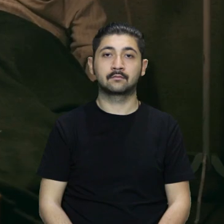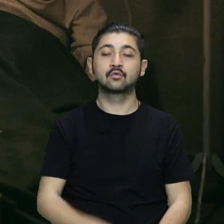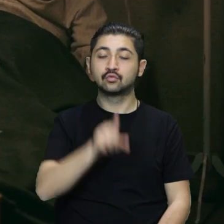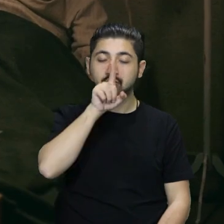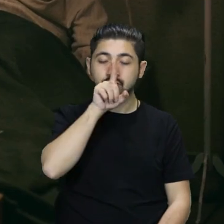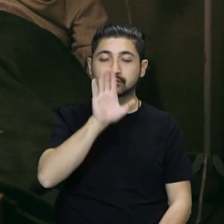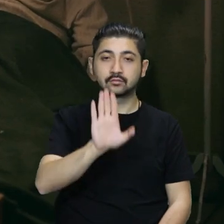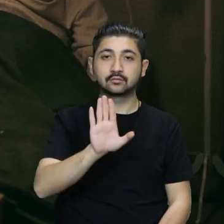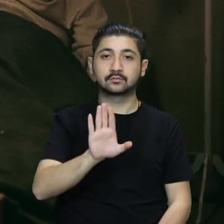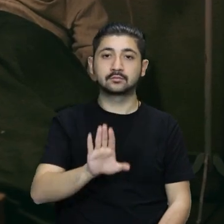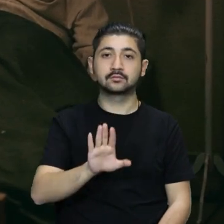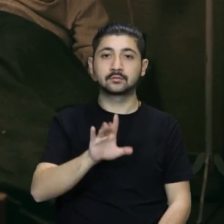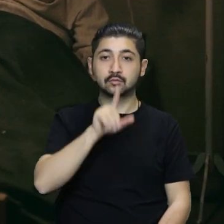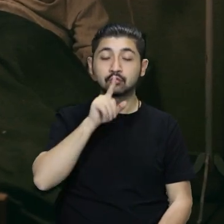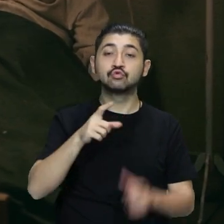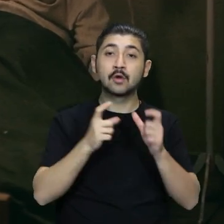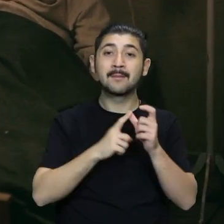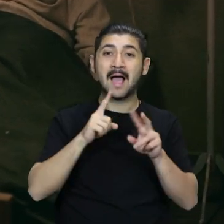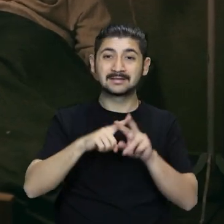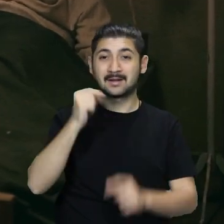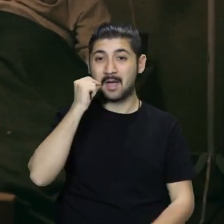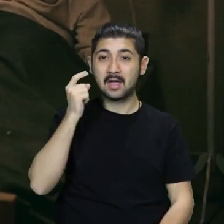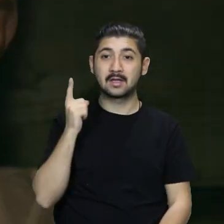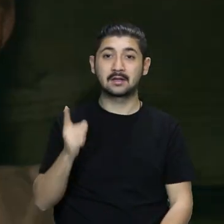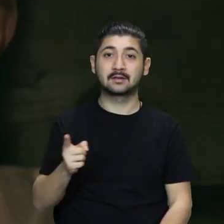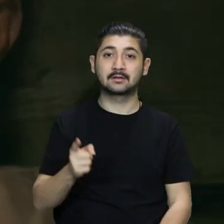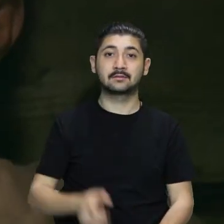Sus artık. Süleyman Askeri Bey.